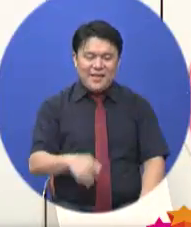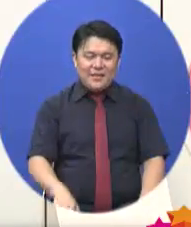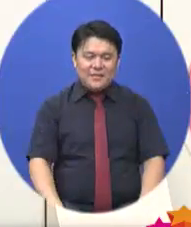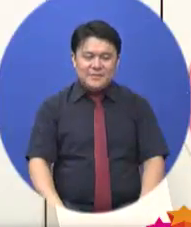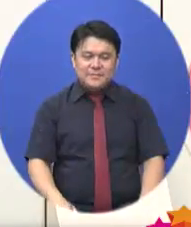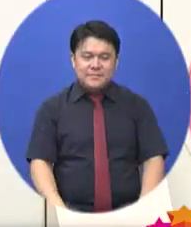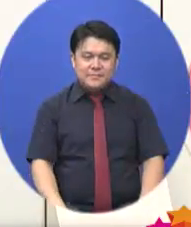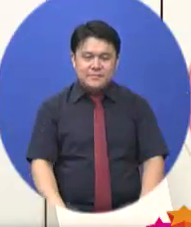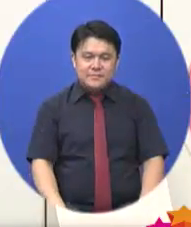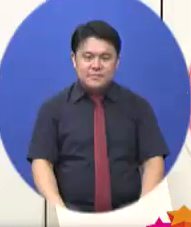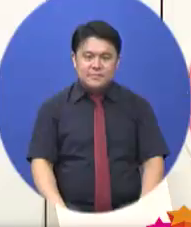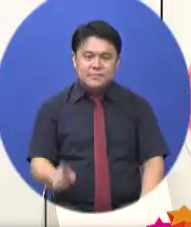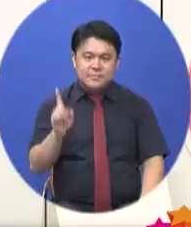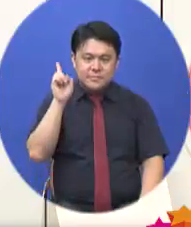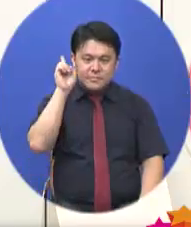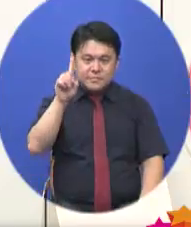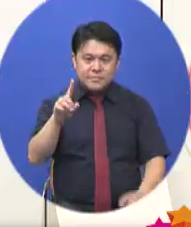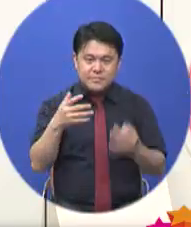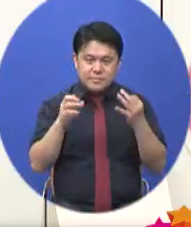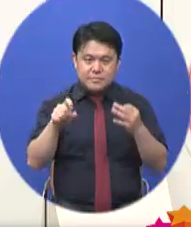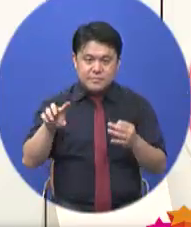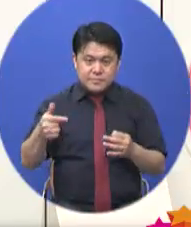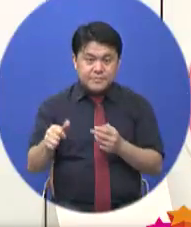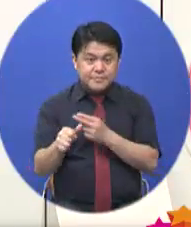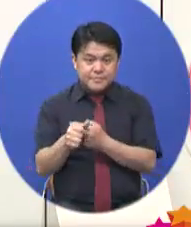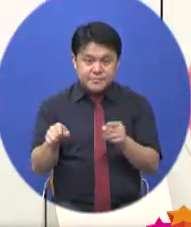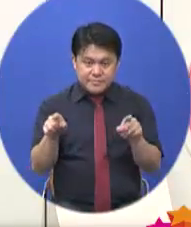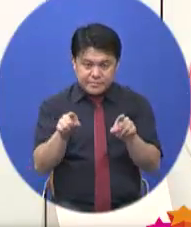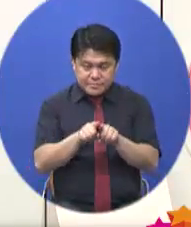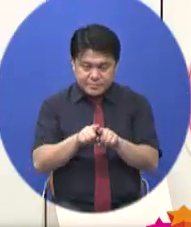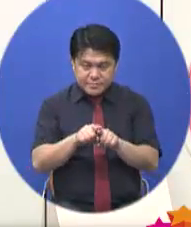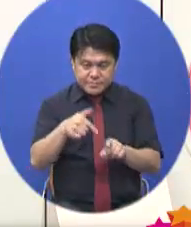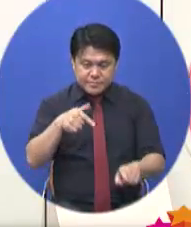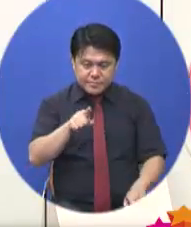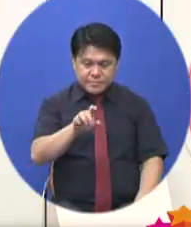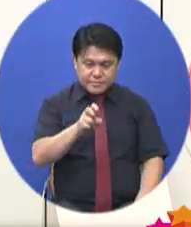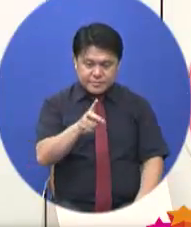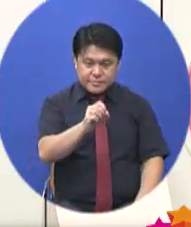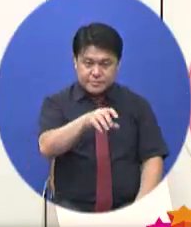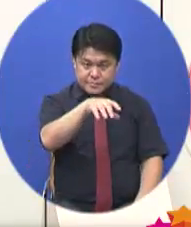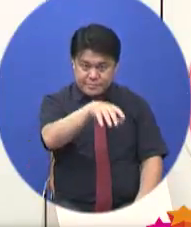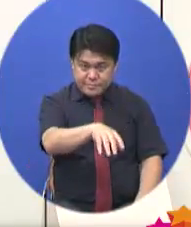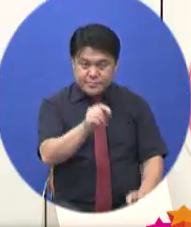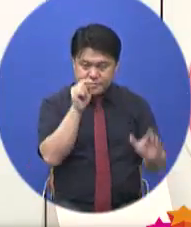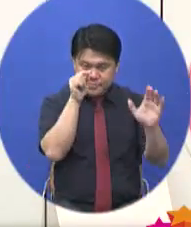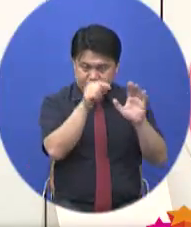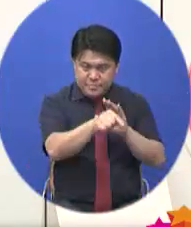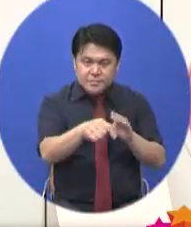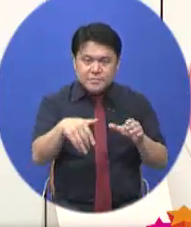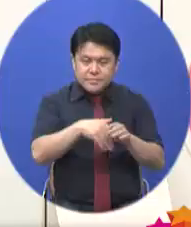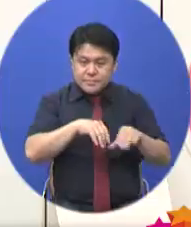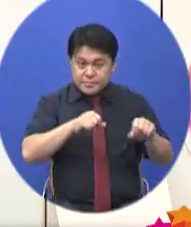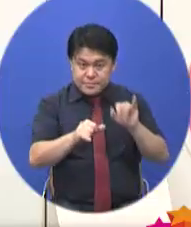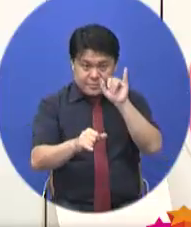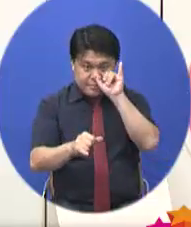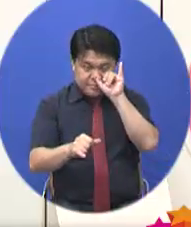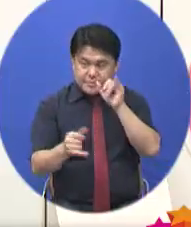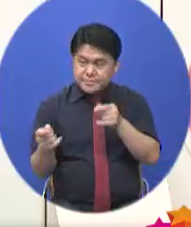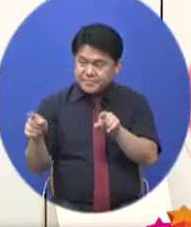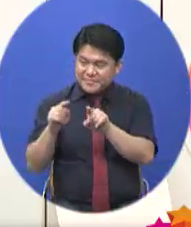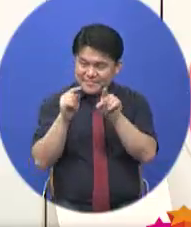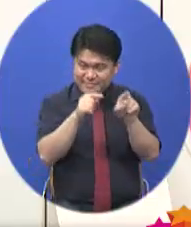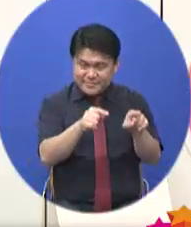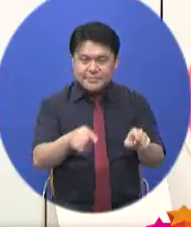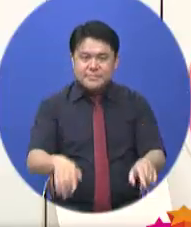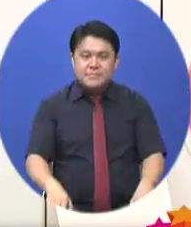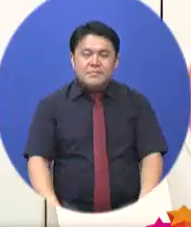이래서 내일 우리 김용만 선생님 모시고 가평군에 찾아가는 문화활동으로 제가 선생님이랑